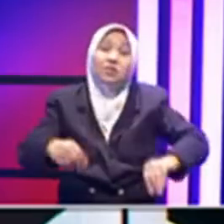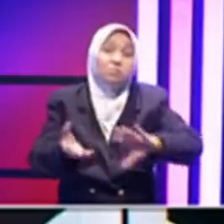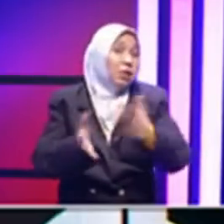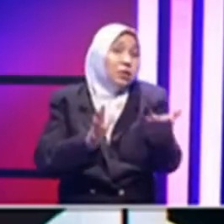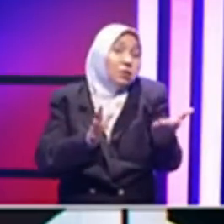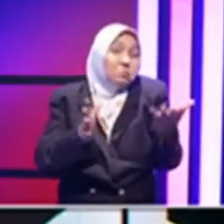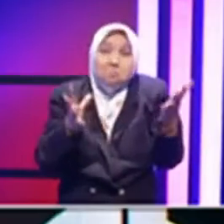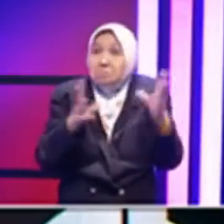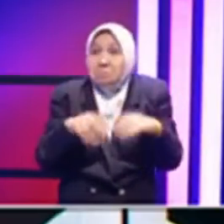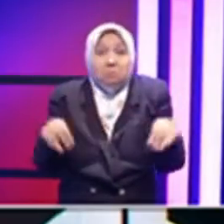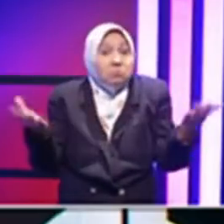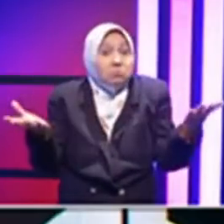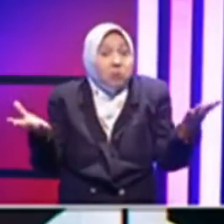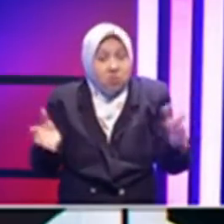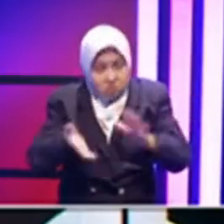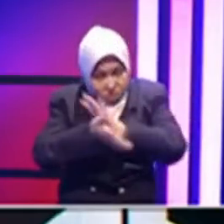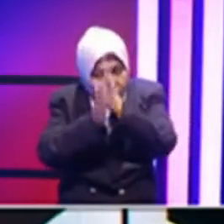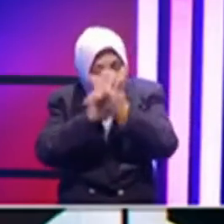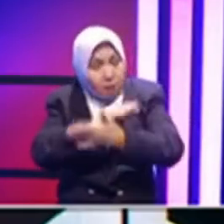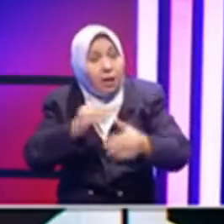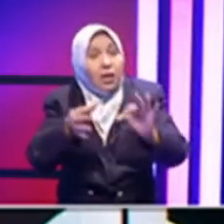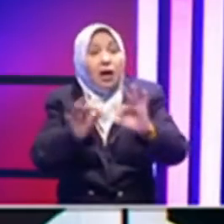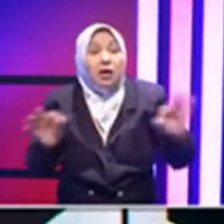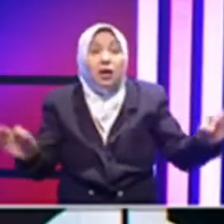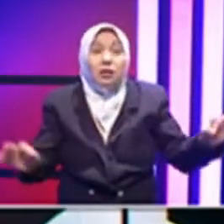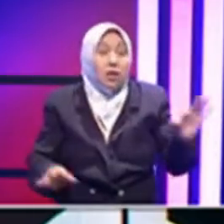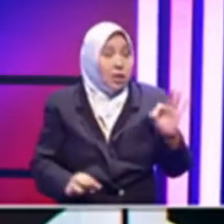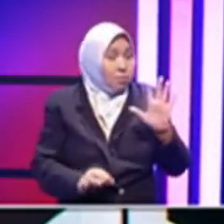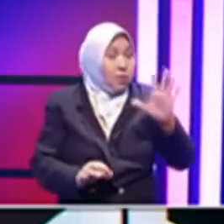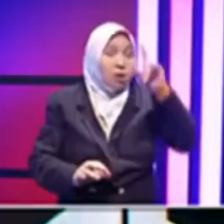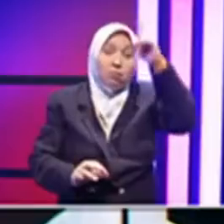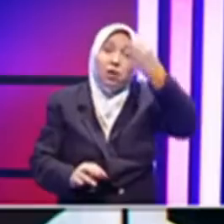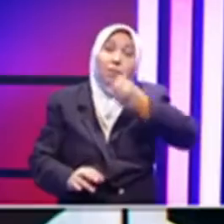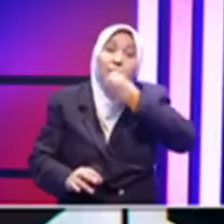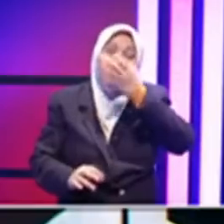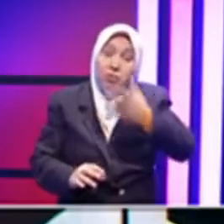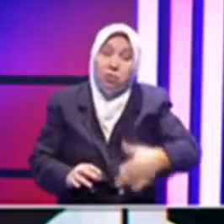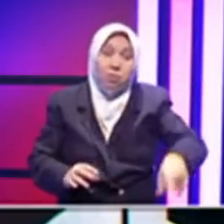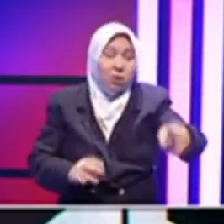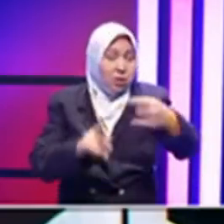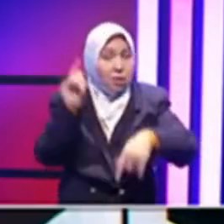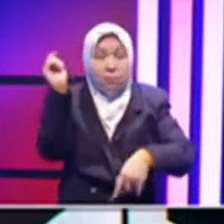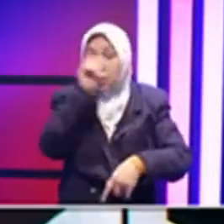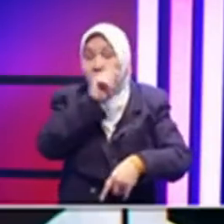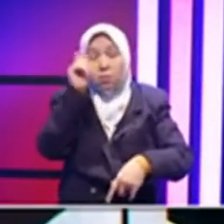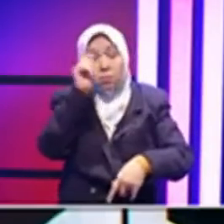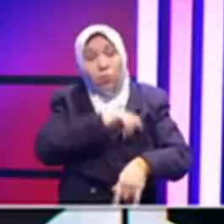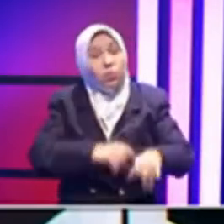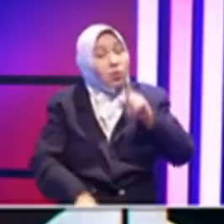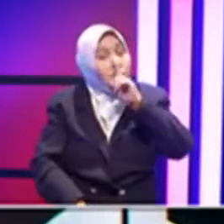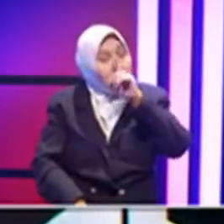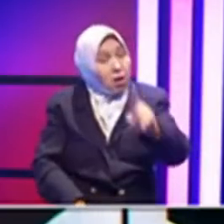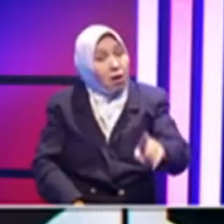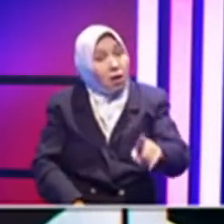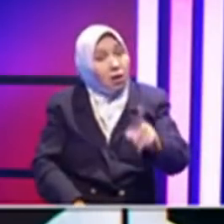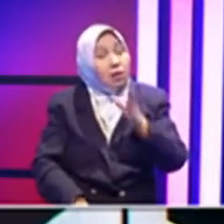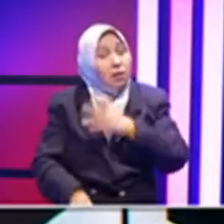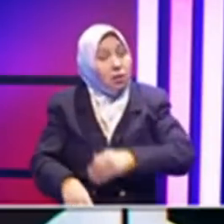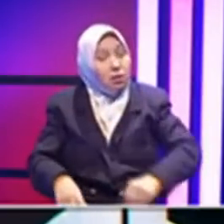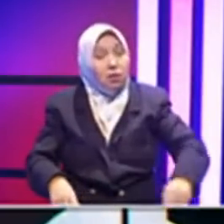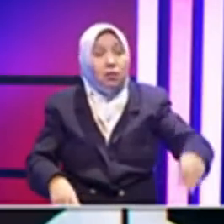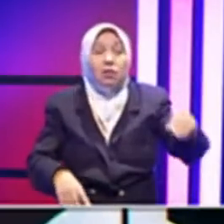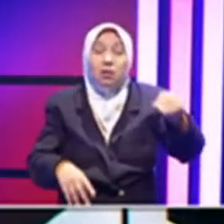sahaja. Pada ayat yang ke-5 Allah menyatakan mereka mendustakan kebenaran. Kebenaran